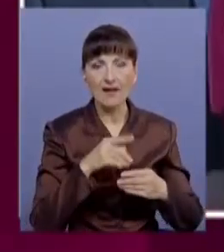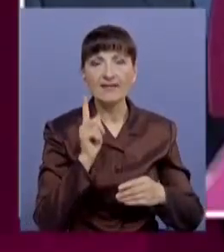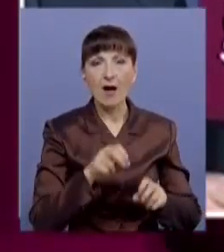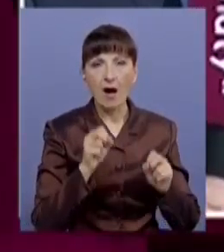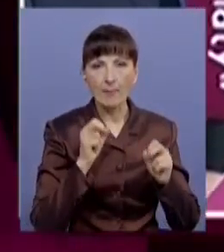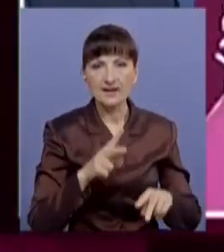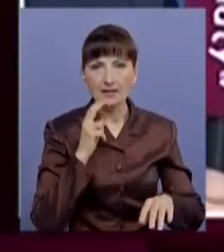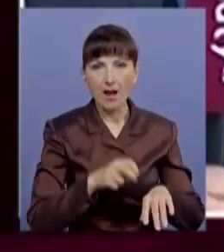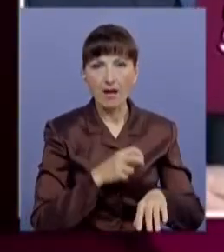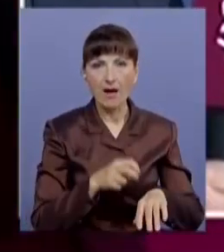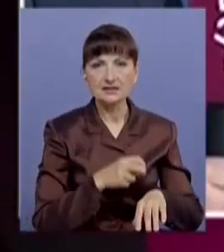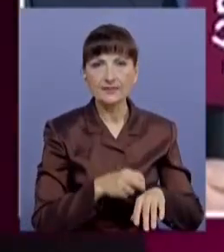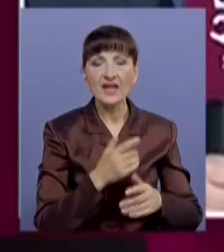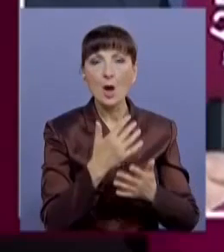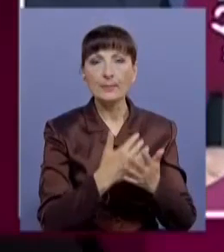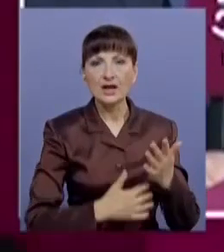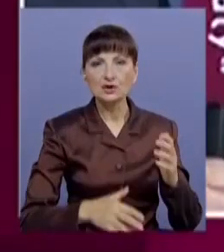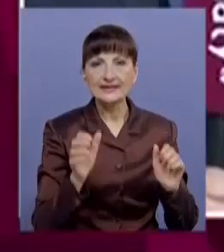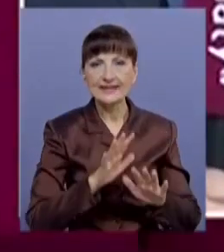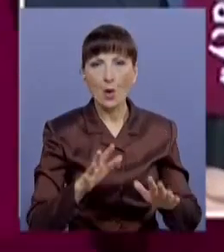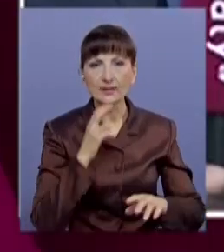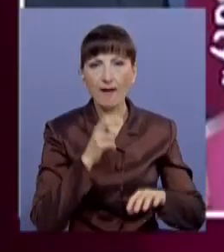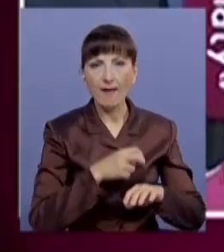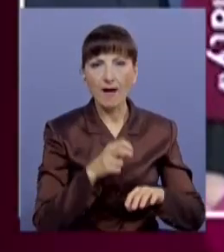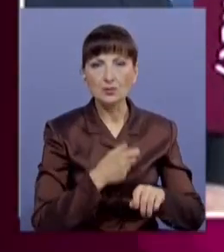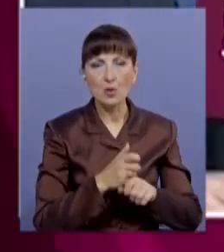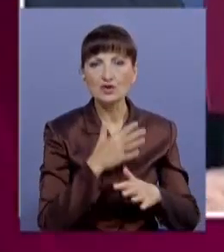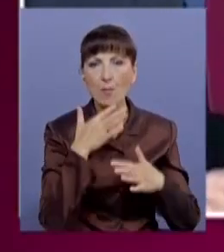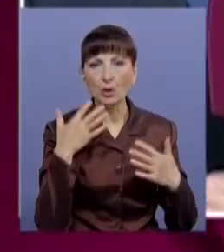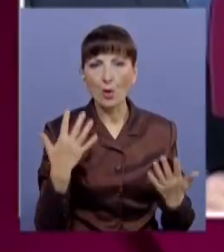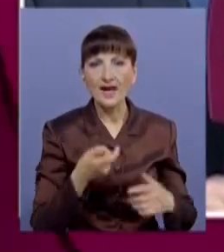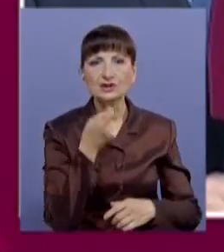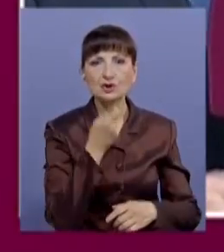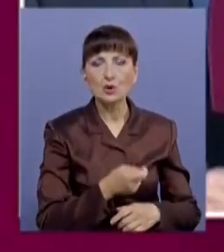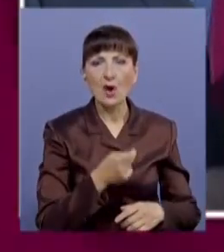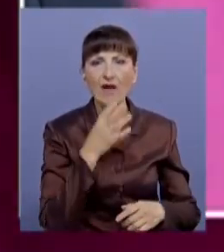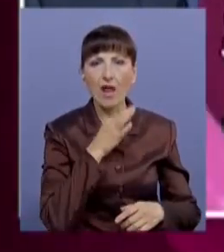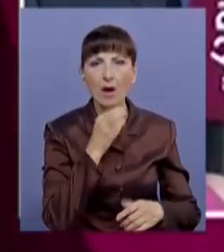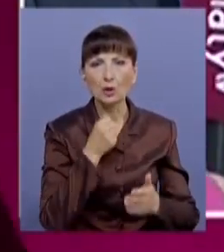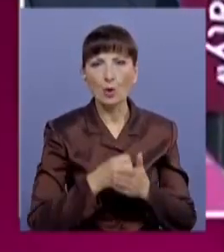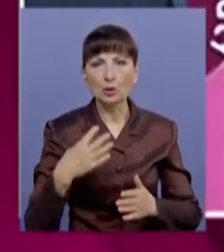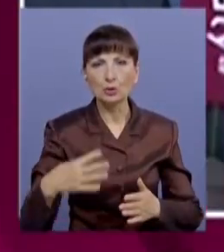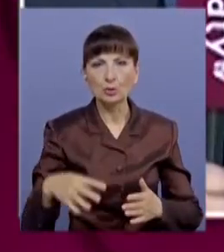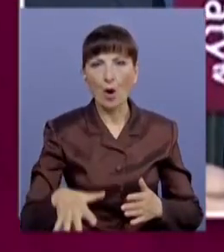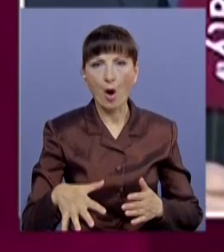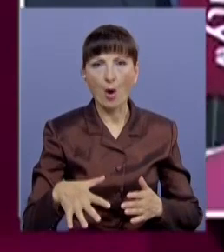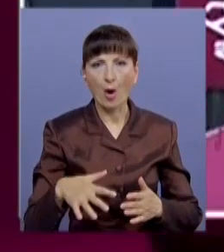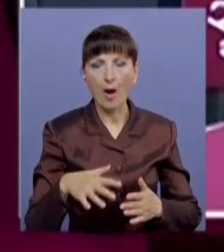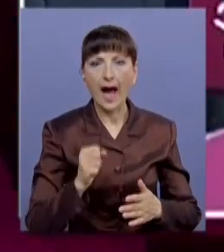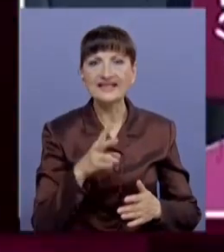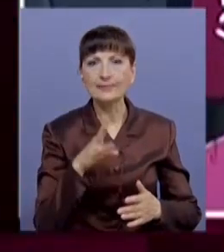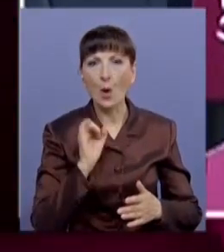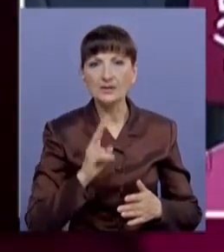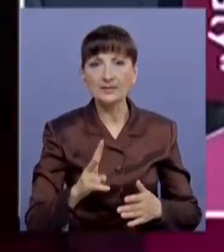опасны медикаменты перечень нелегальных лекарств достаточно высок от дешевых пилюль до дорогих антибиотиков чаще всего